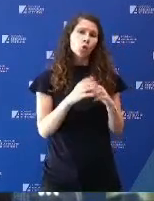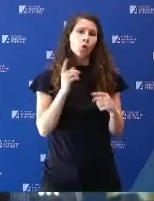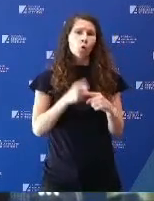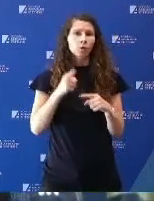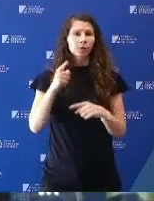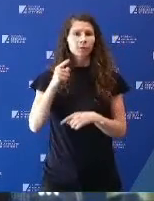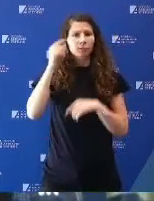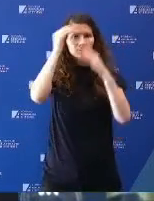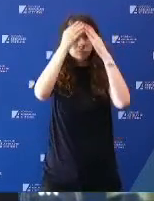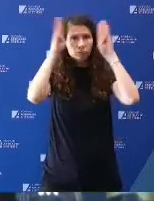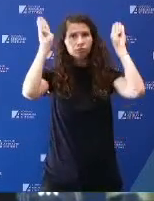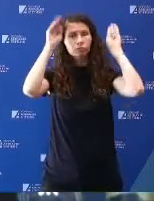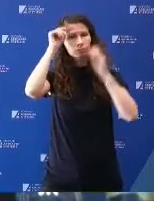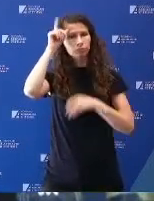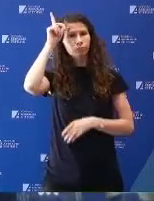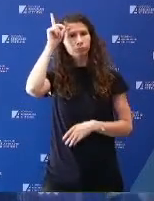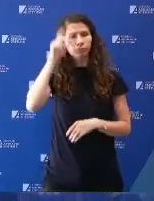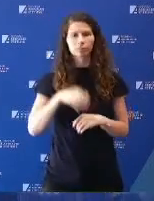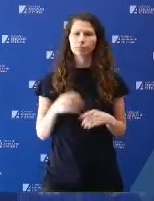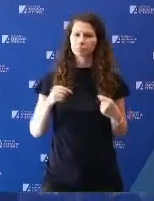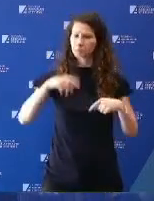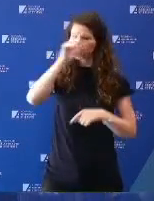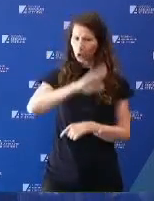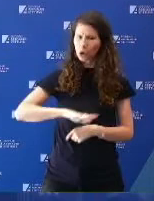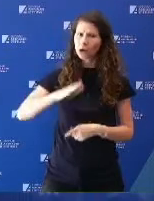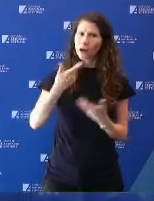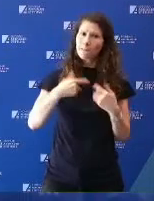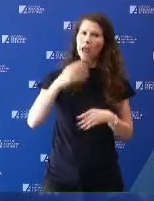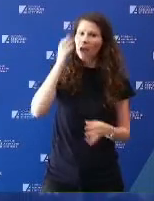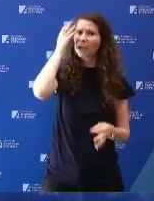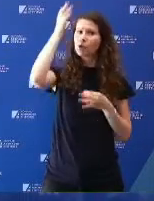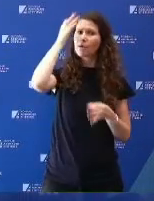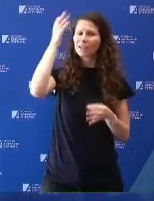wie können wir es eigentlich schaffen, in Deutschland mehr innovative Gründungen zu